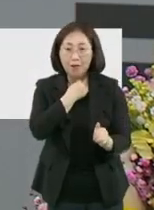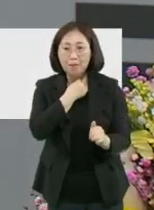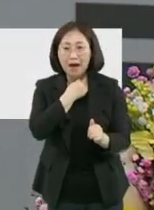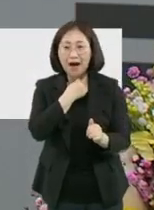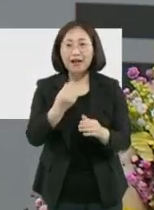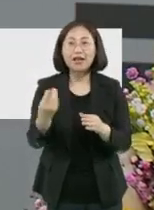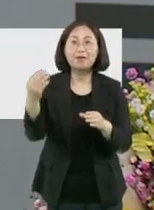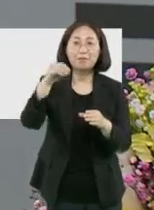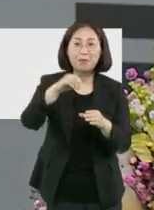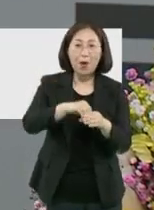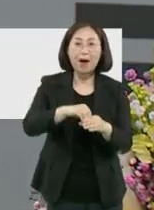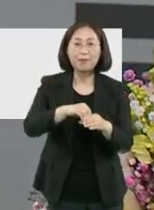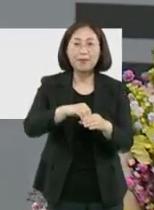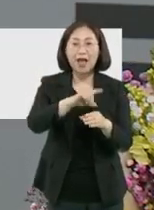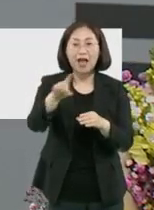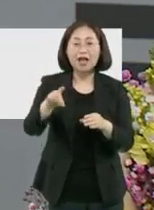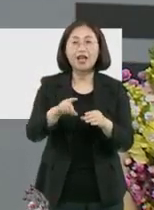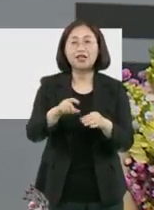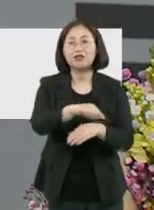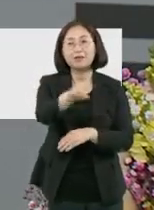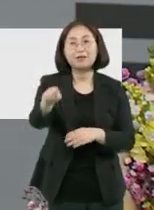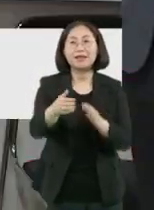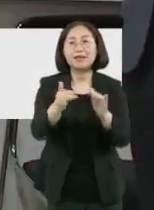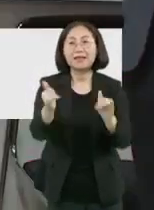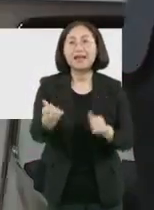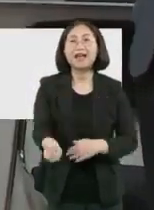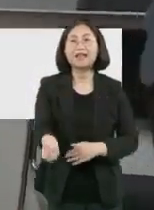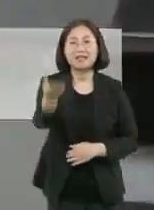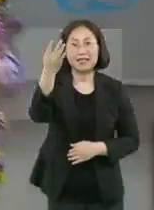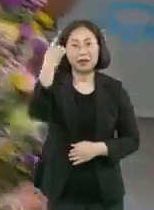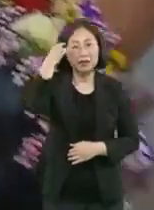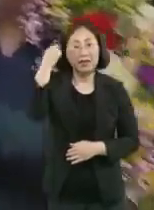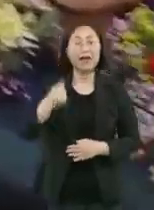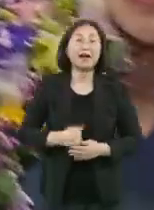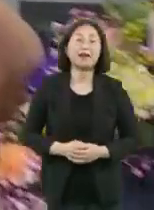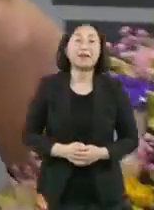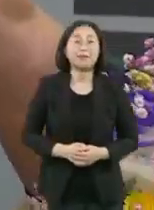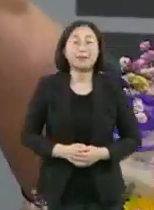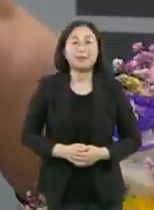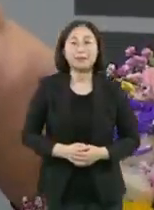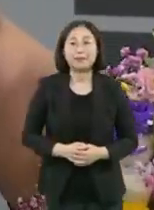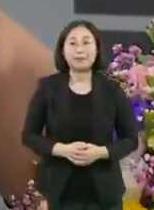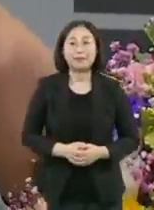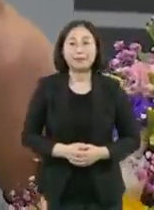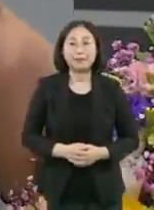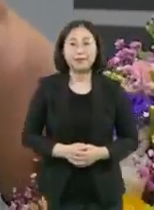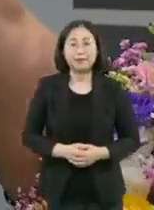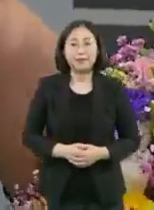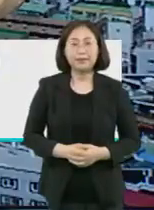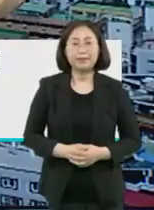반영된 군민들의 승리라고 생각합니다. TJB 이재곤입니다.